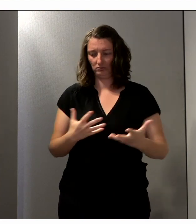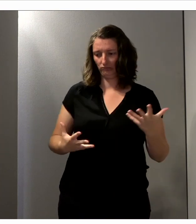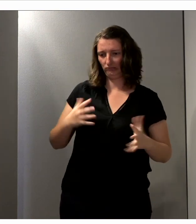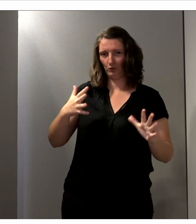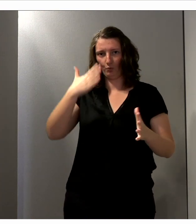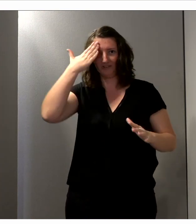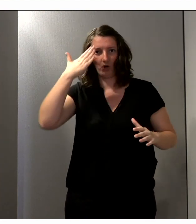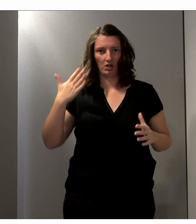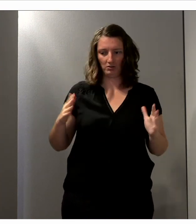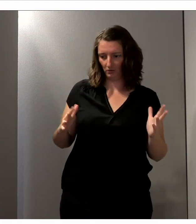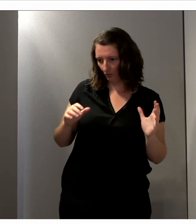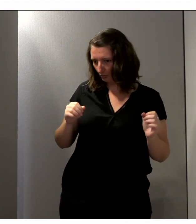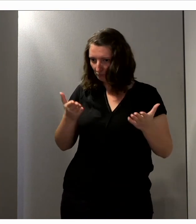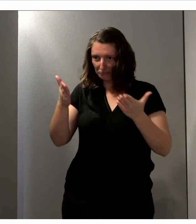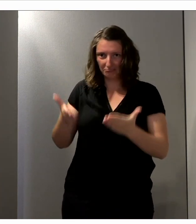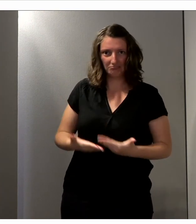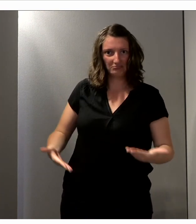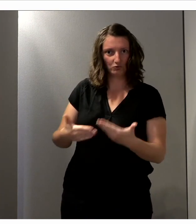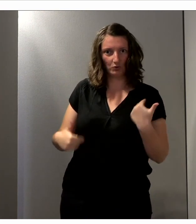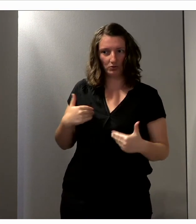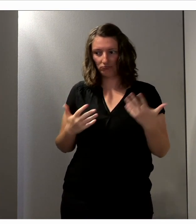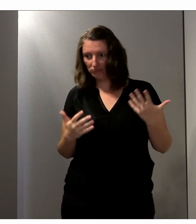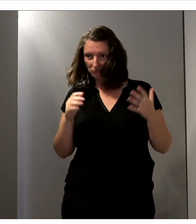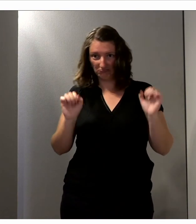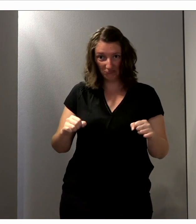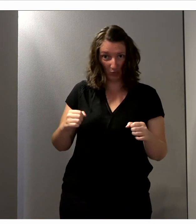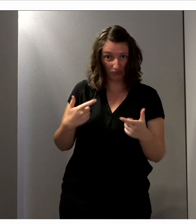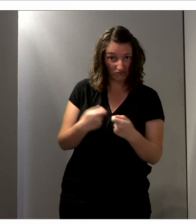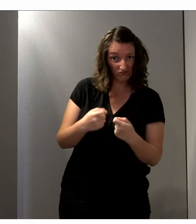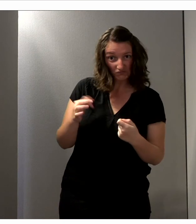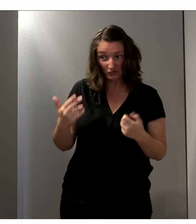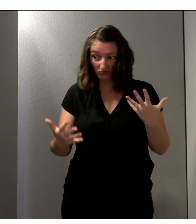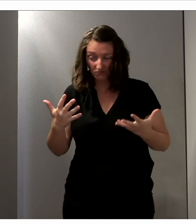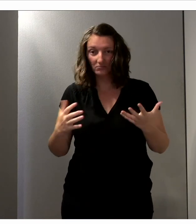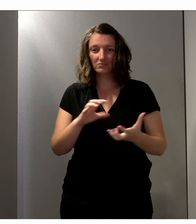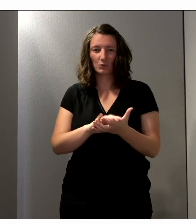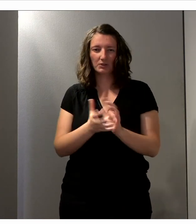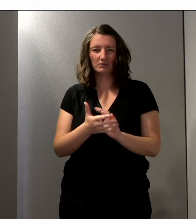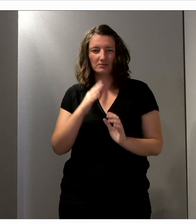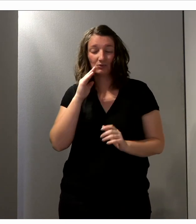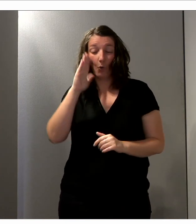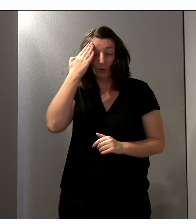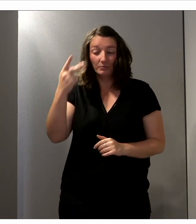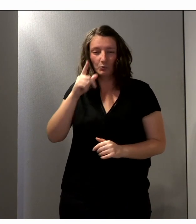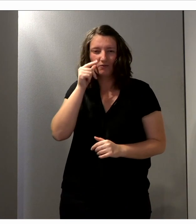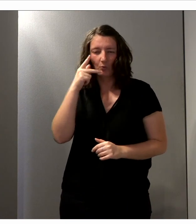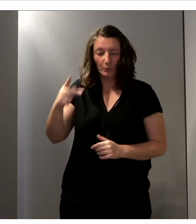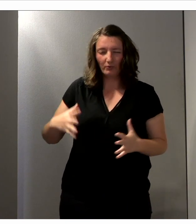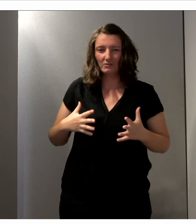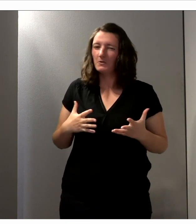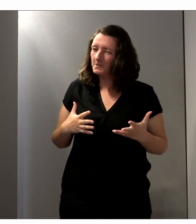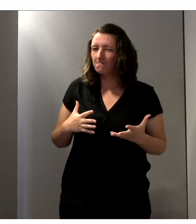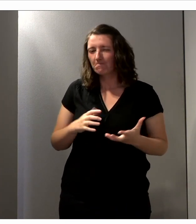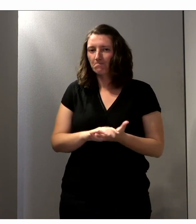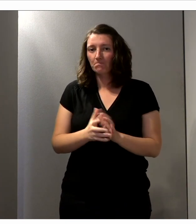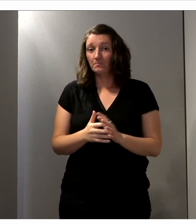appréhender pour les managers face à des personnes qui sont en situation de handicap. Donc les comportements qui découlent de tout